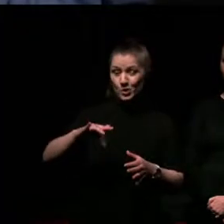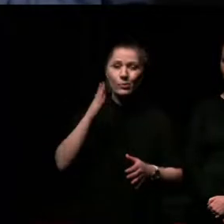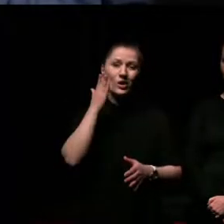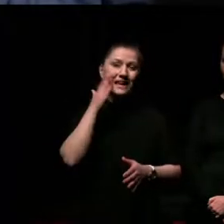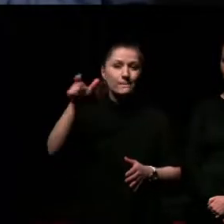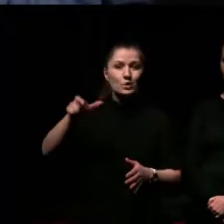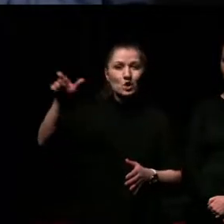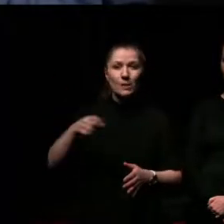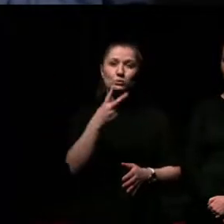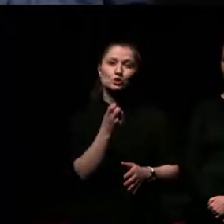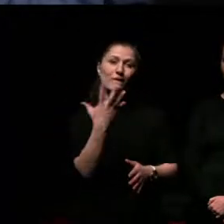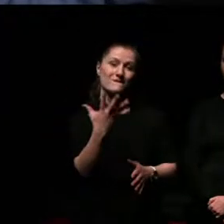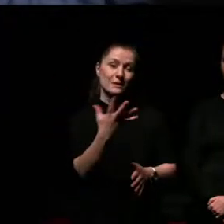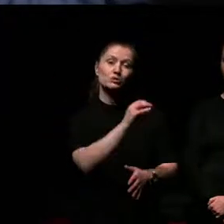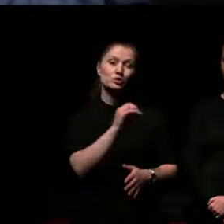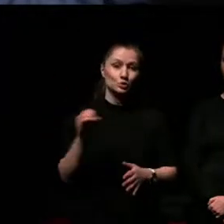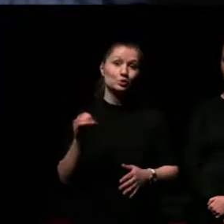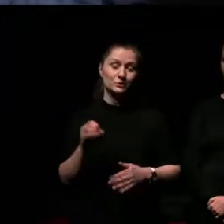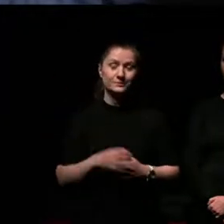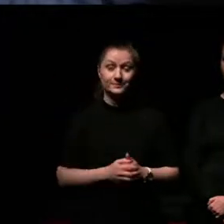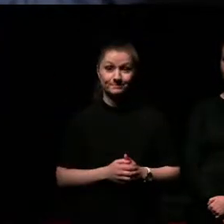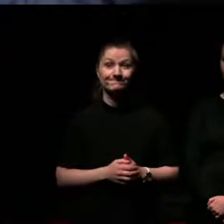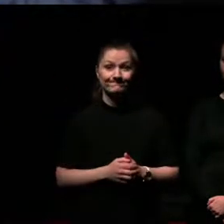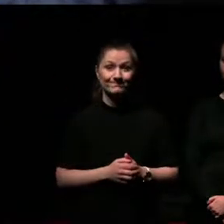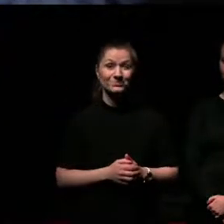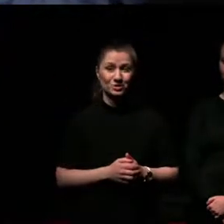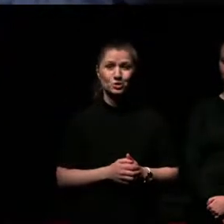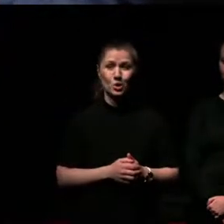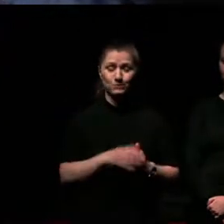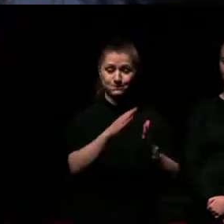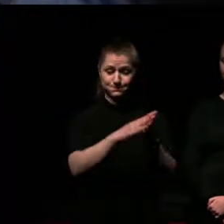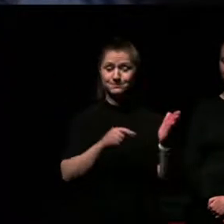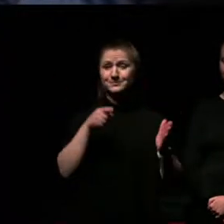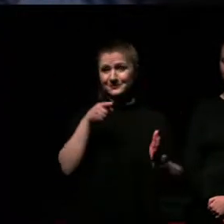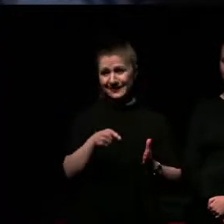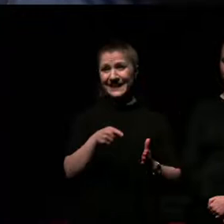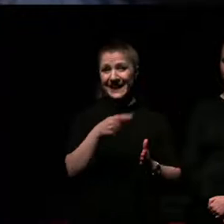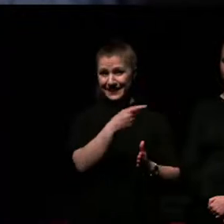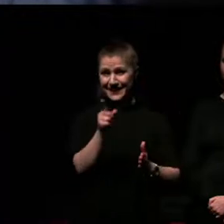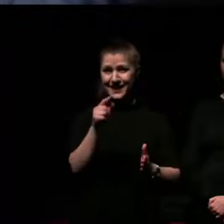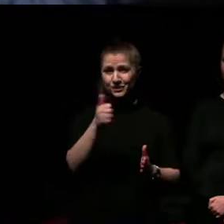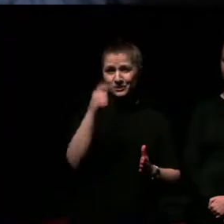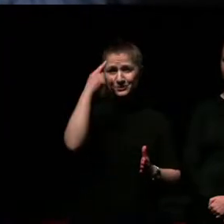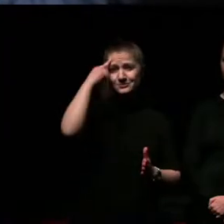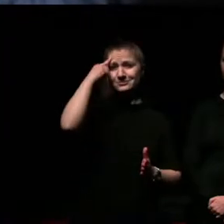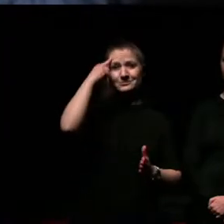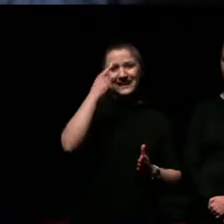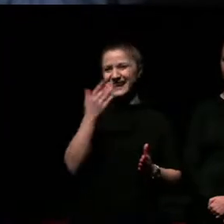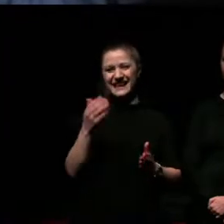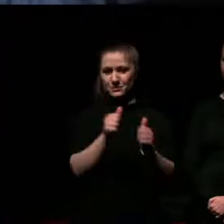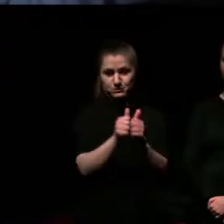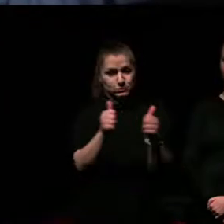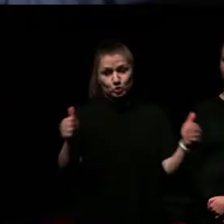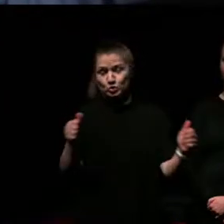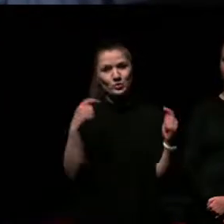på rundt 25 000. Som dere kanskje skjønner fra dette, så var det heller ikke noe stor